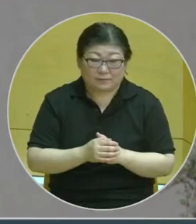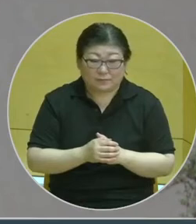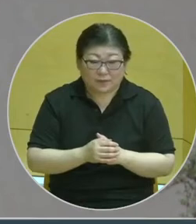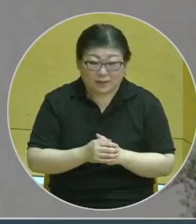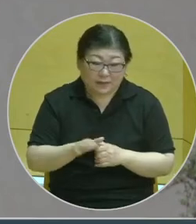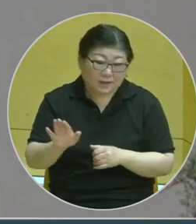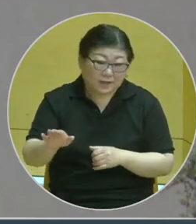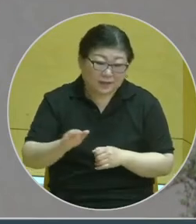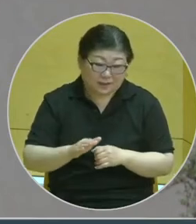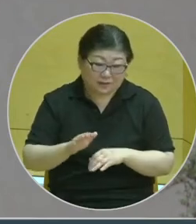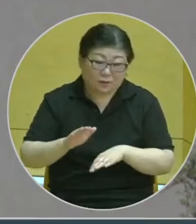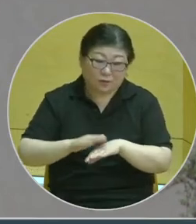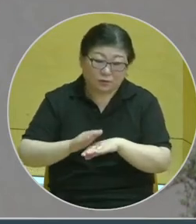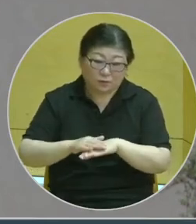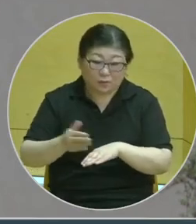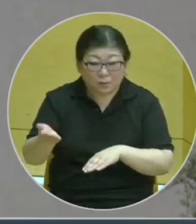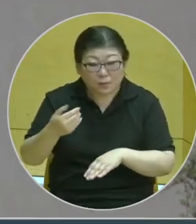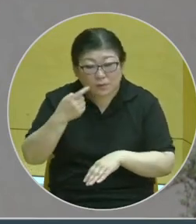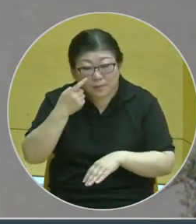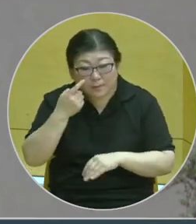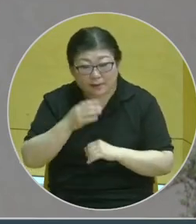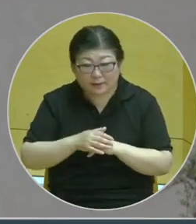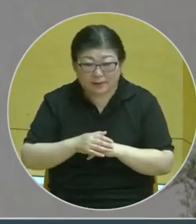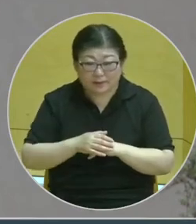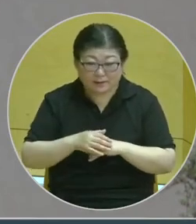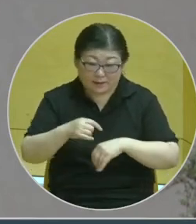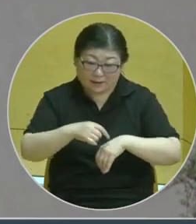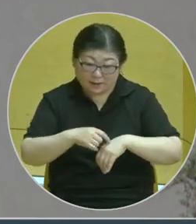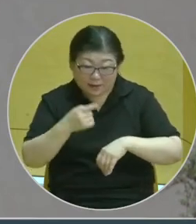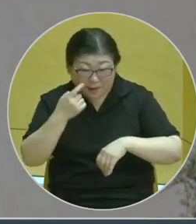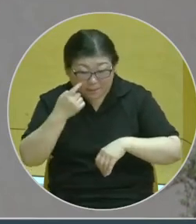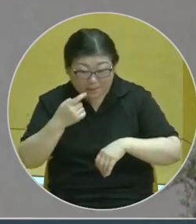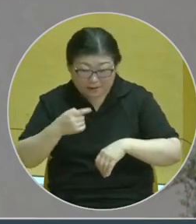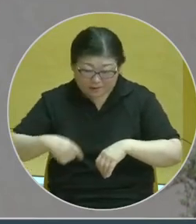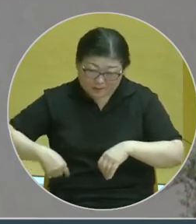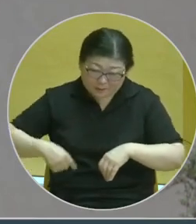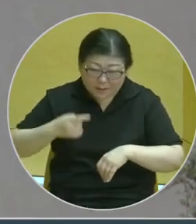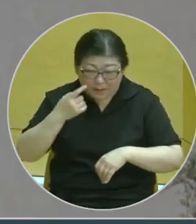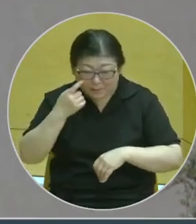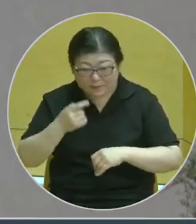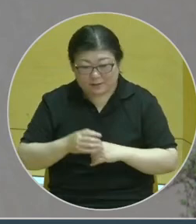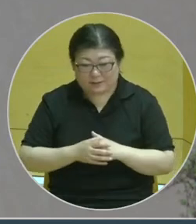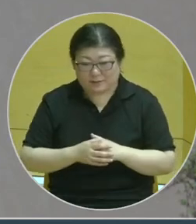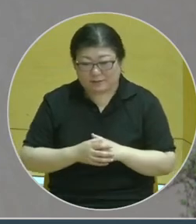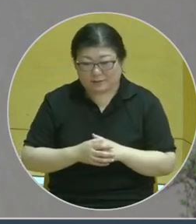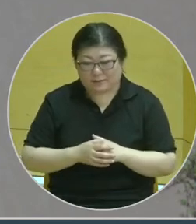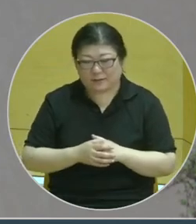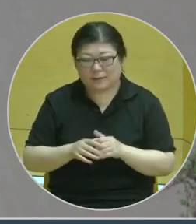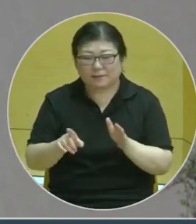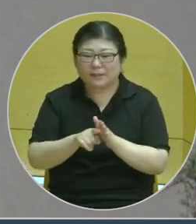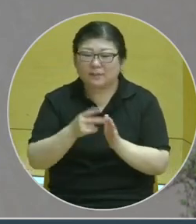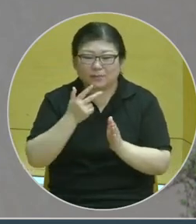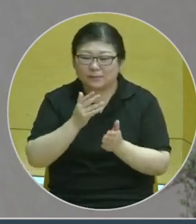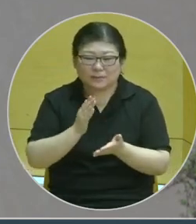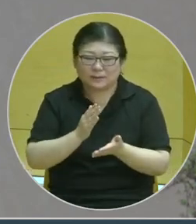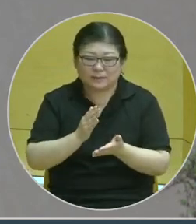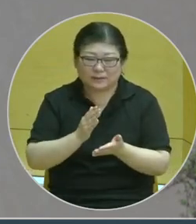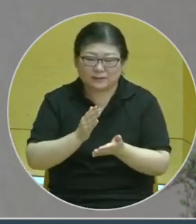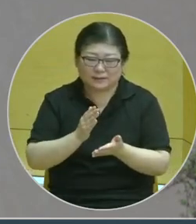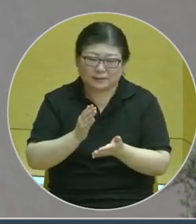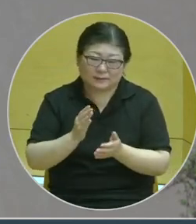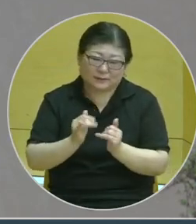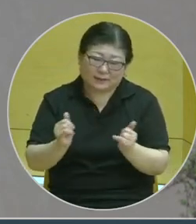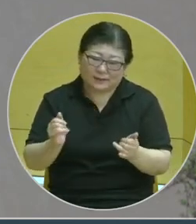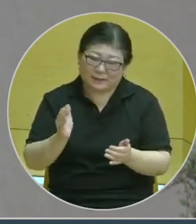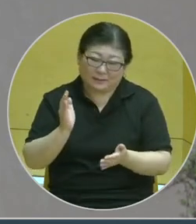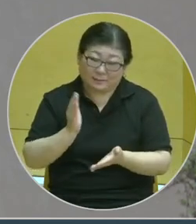내 손가락을 이리 내밀어 내 손을 보고 네 손을 내밀어 내 옆구리에 넣어 보라 그리하여 믿음 없는 자가 되지 말고 믿는 자가 되라 그때